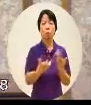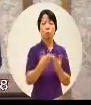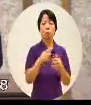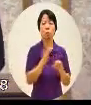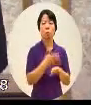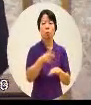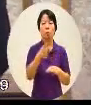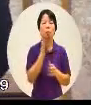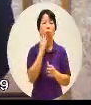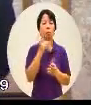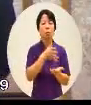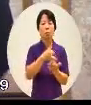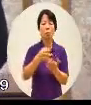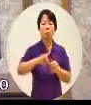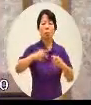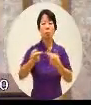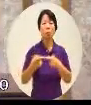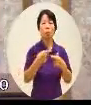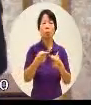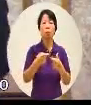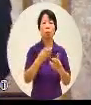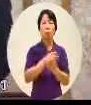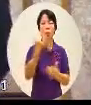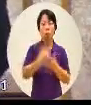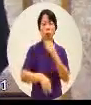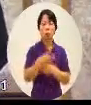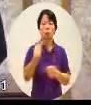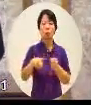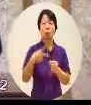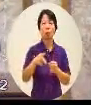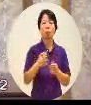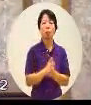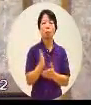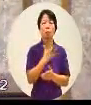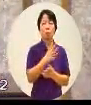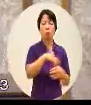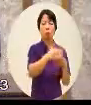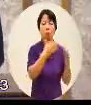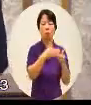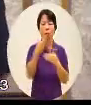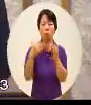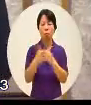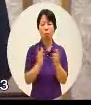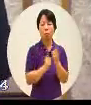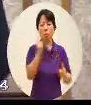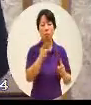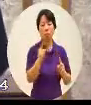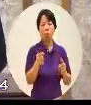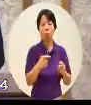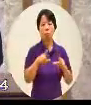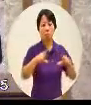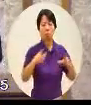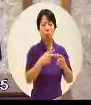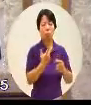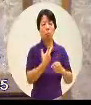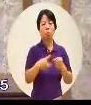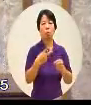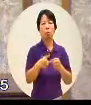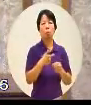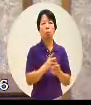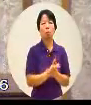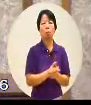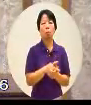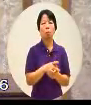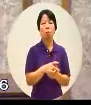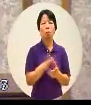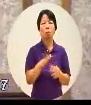如果填错是扣2分，是不是这样？顶多是扣2分嘛。 对，校与校之间的差距就是最大的2分。现在目前呢，到推动工作小组